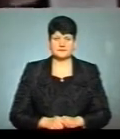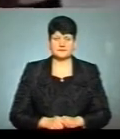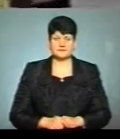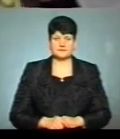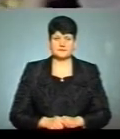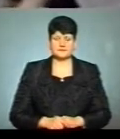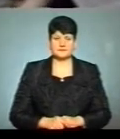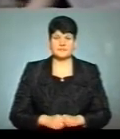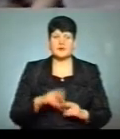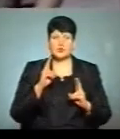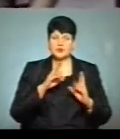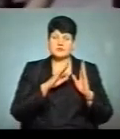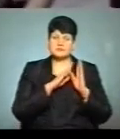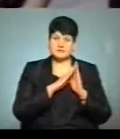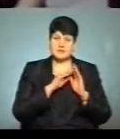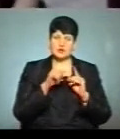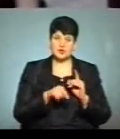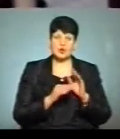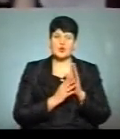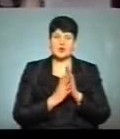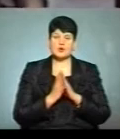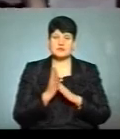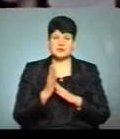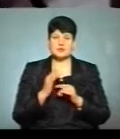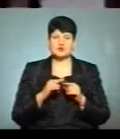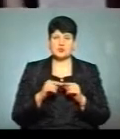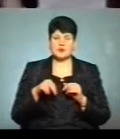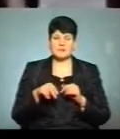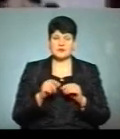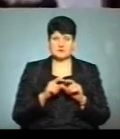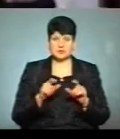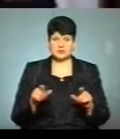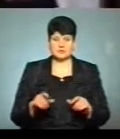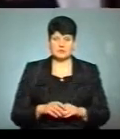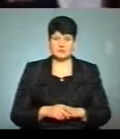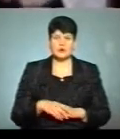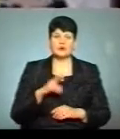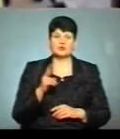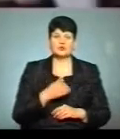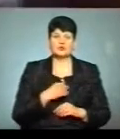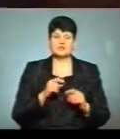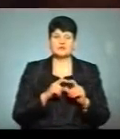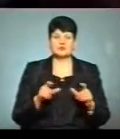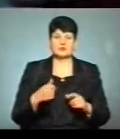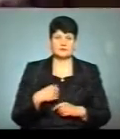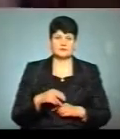І хто спить, в тому той росте і скоро піде в школу. Хто хоче в школу?